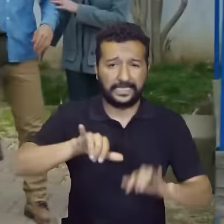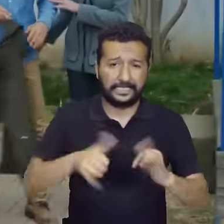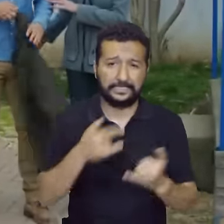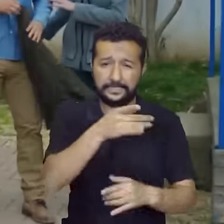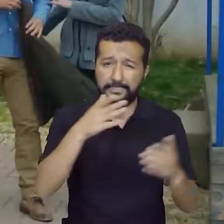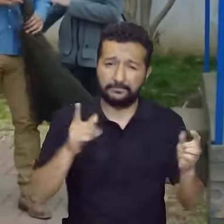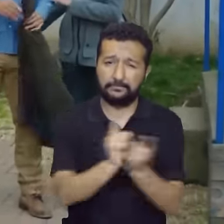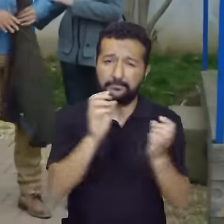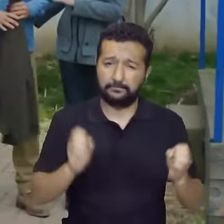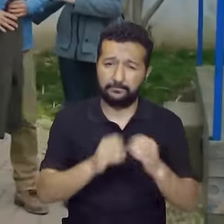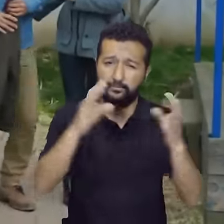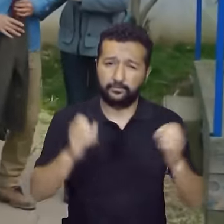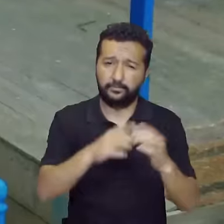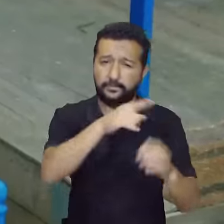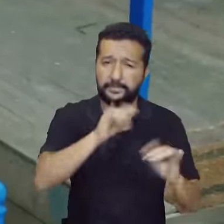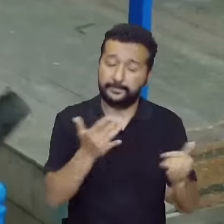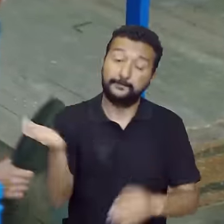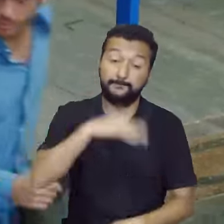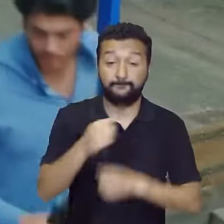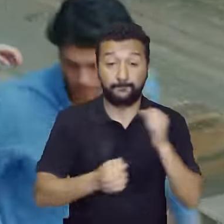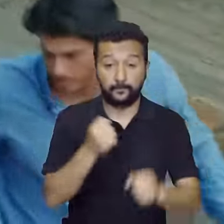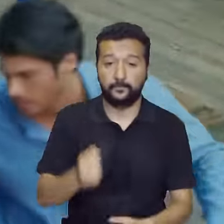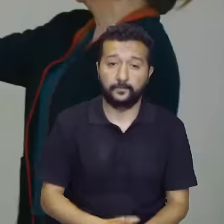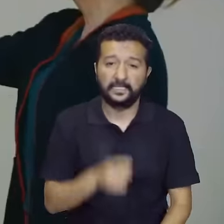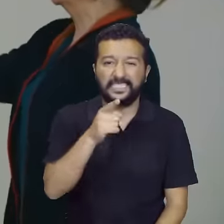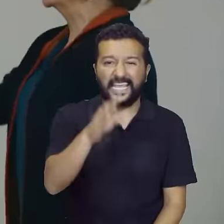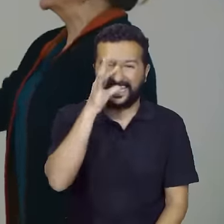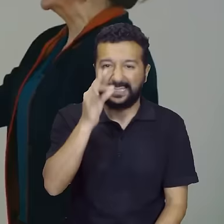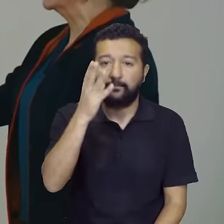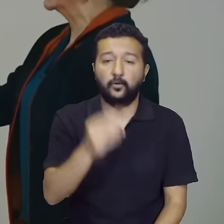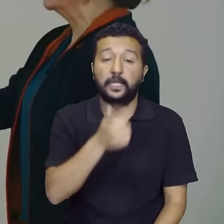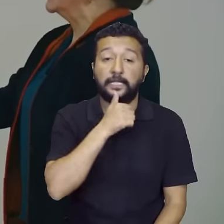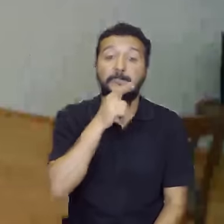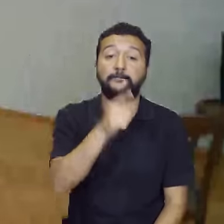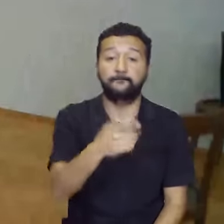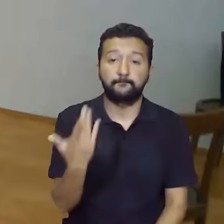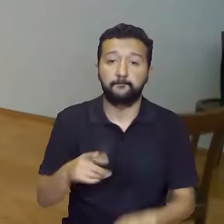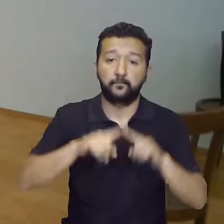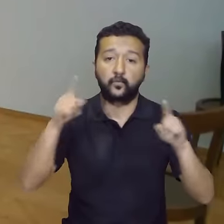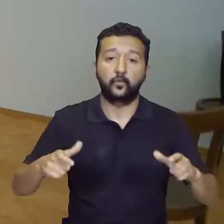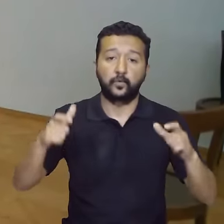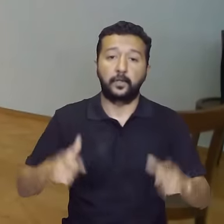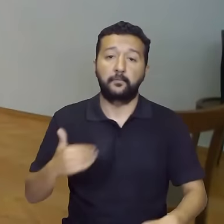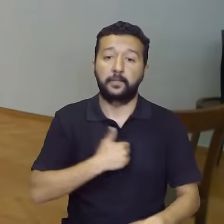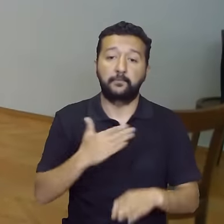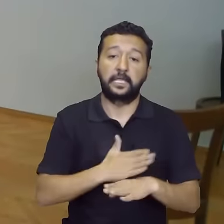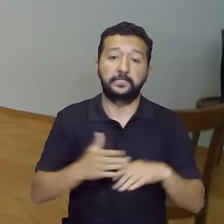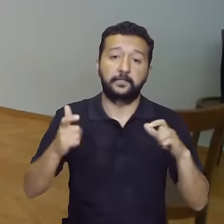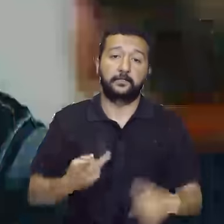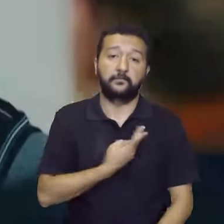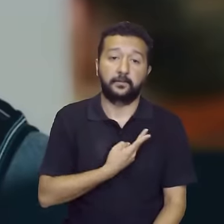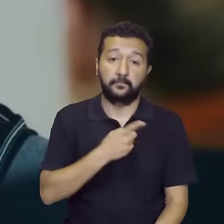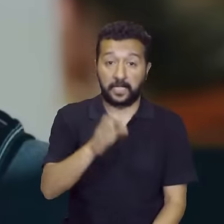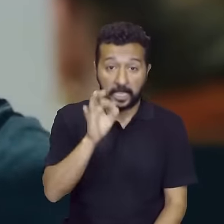eyvah, be. Yine girmişler birbirlerine. Koş. Sen kim oluyorsun be adam? Mülk benim, eşyalar